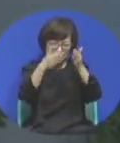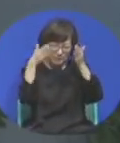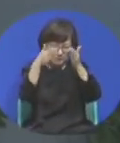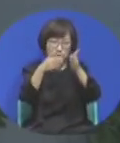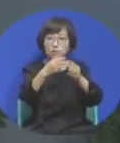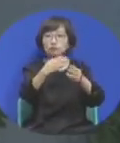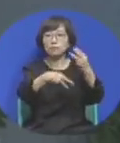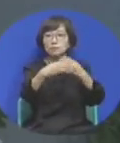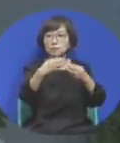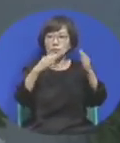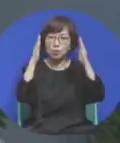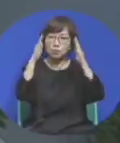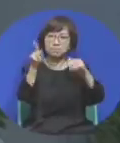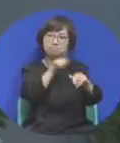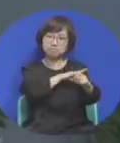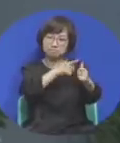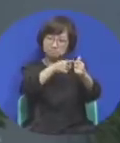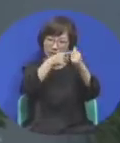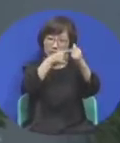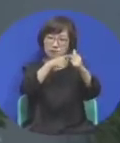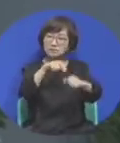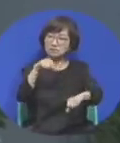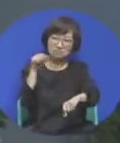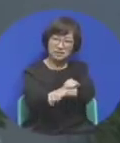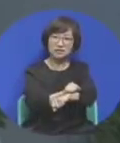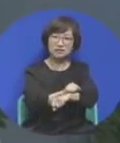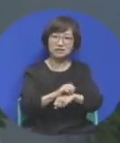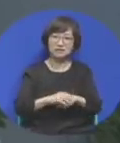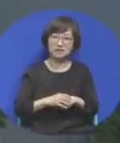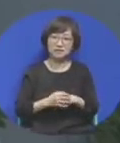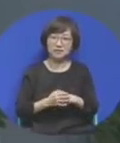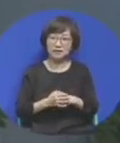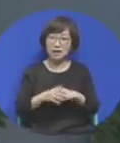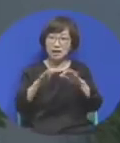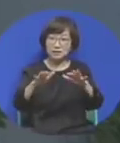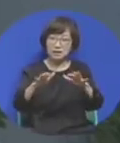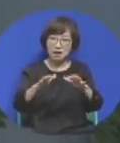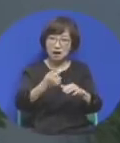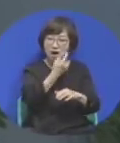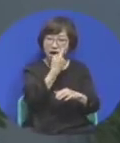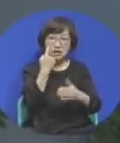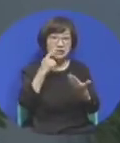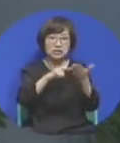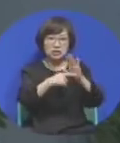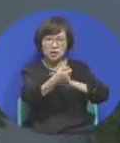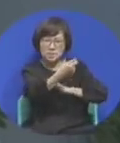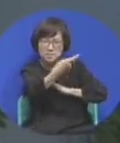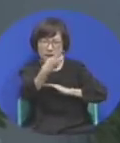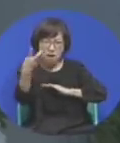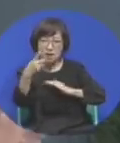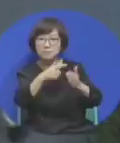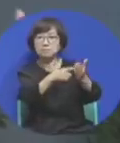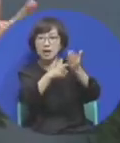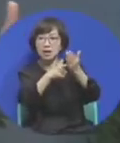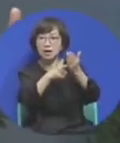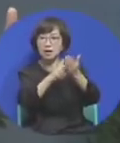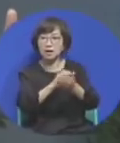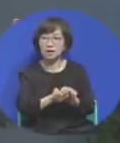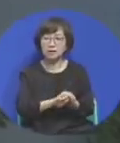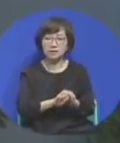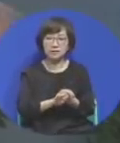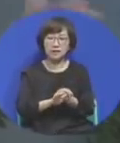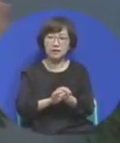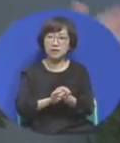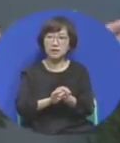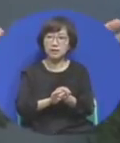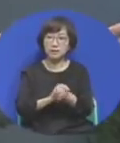hold on to the message and listen to that? Though those are students who are succeeding. 지금 드디어 증거들이 나오고 있습니다. And finally, the evidence is starting to show. 메시지 안 타는